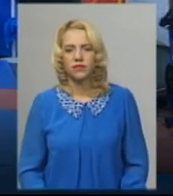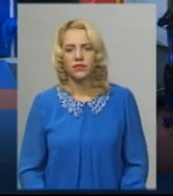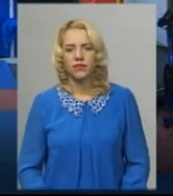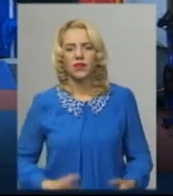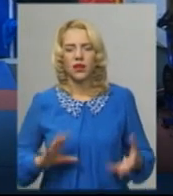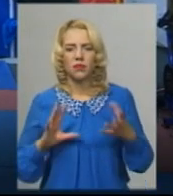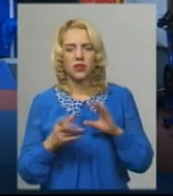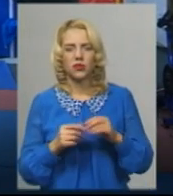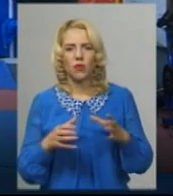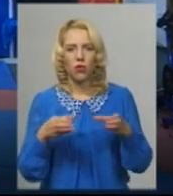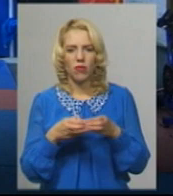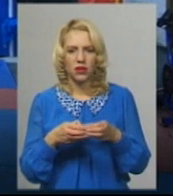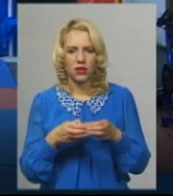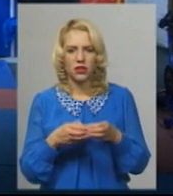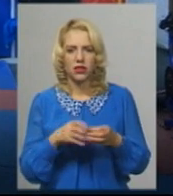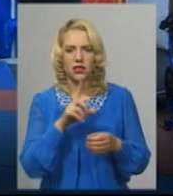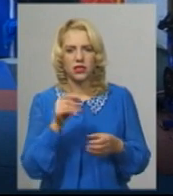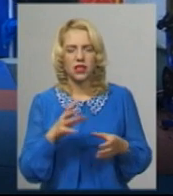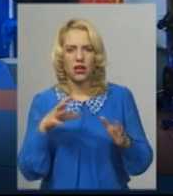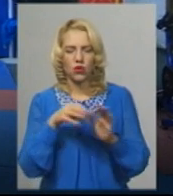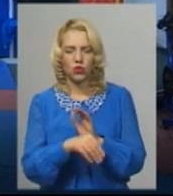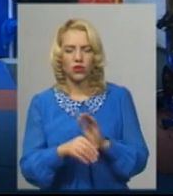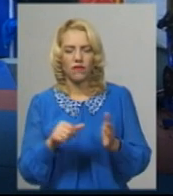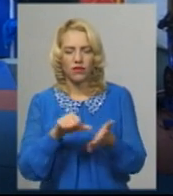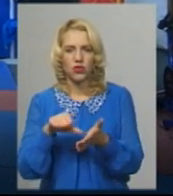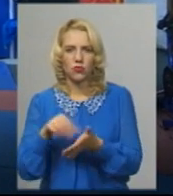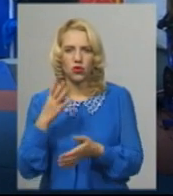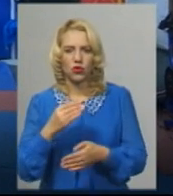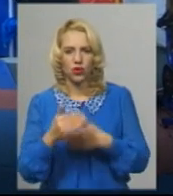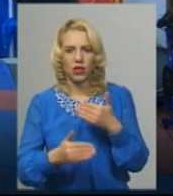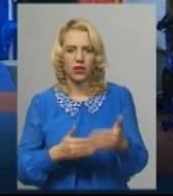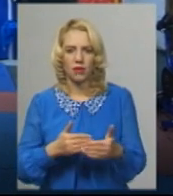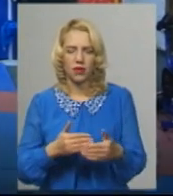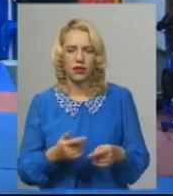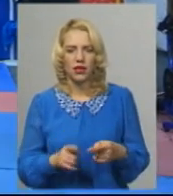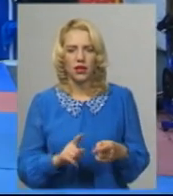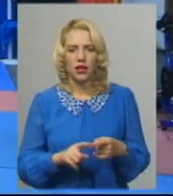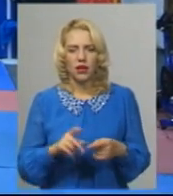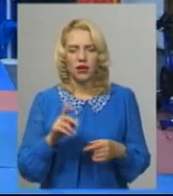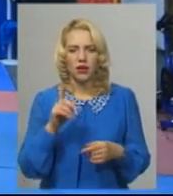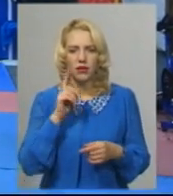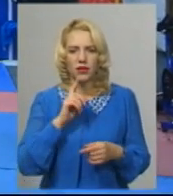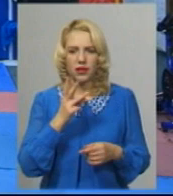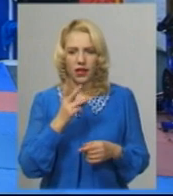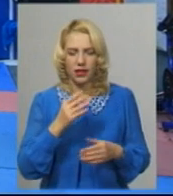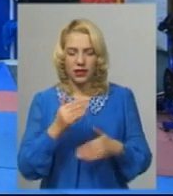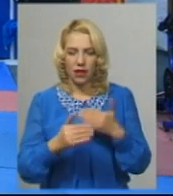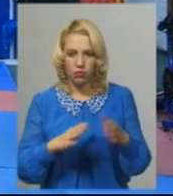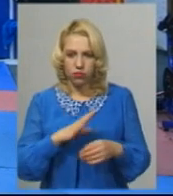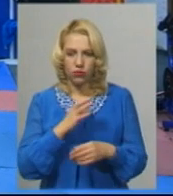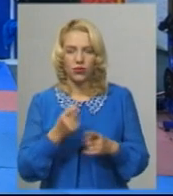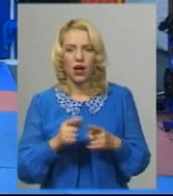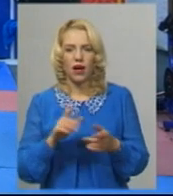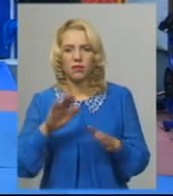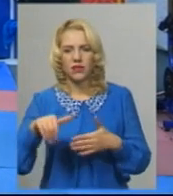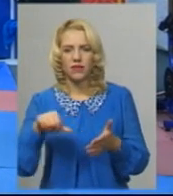йдуть команди за рахунок виступів у 4 етапах. Це буде 3 етап, тобто поки що невідомо, а вже от після виступу на